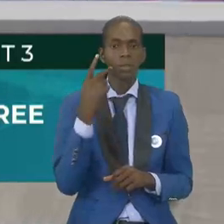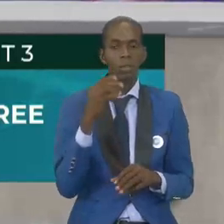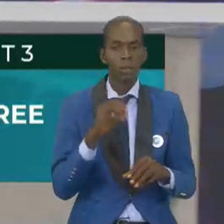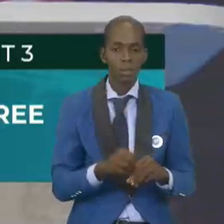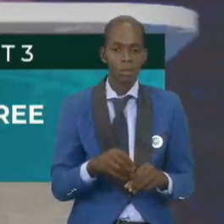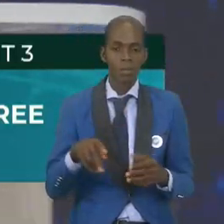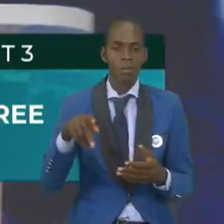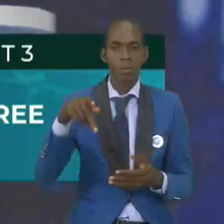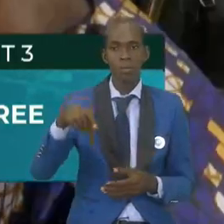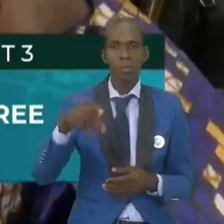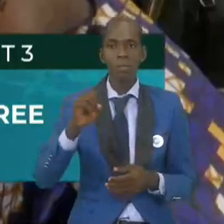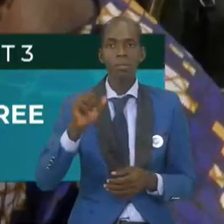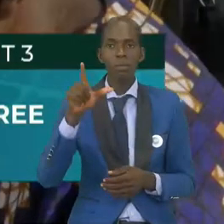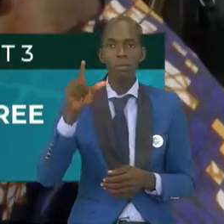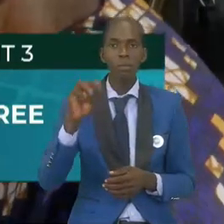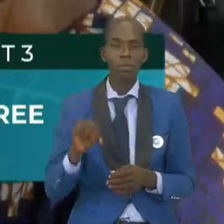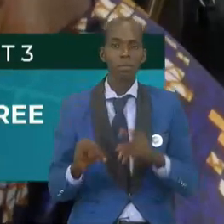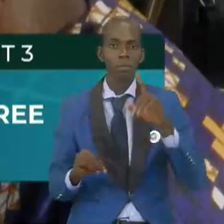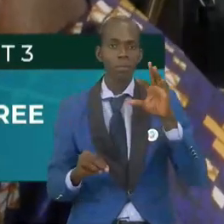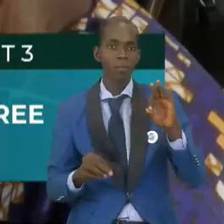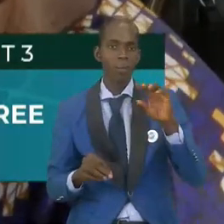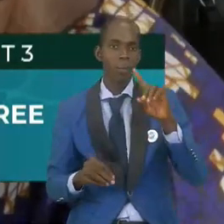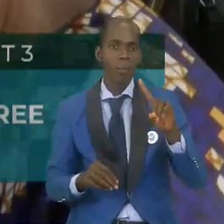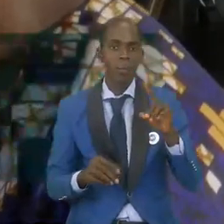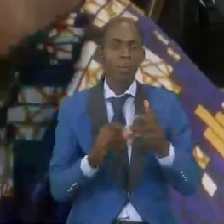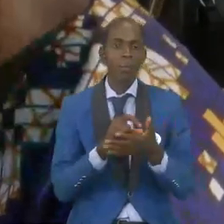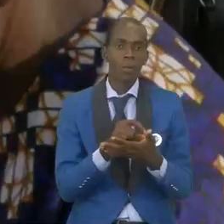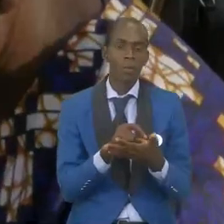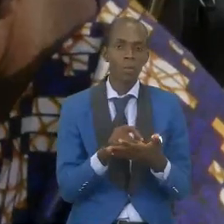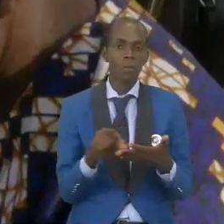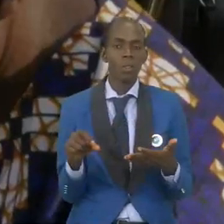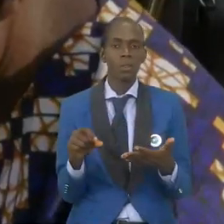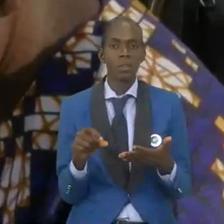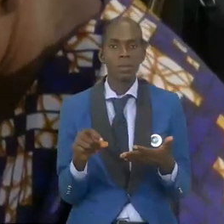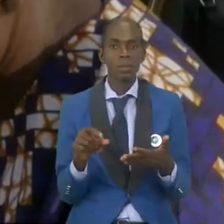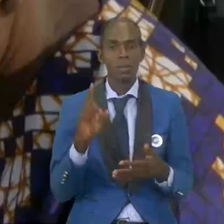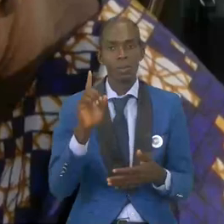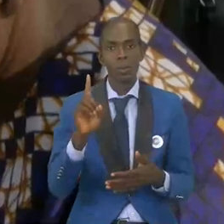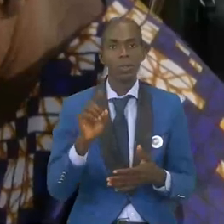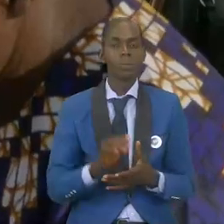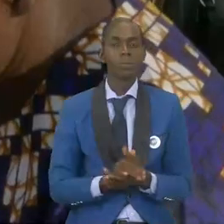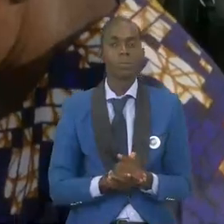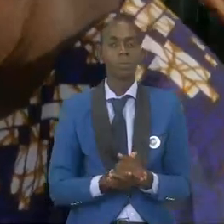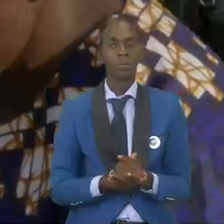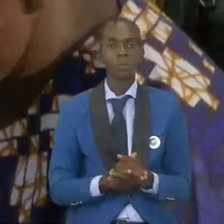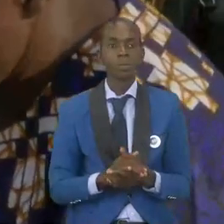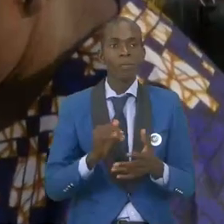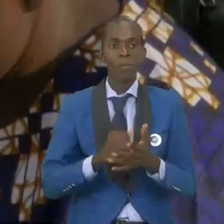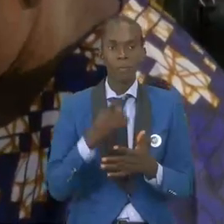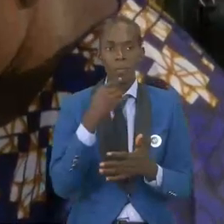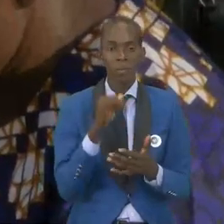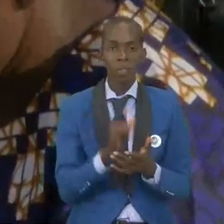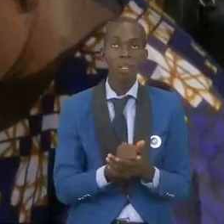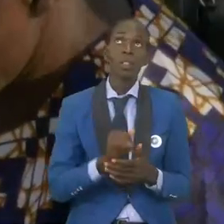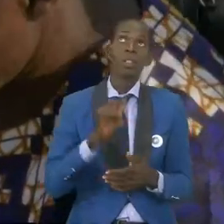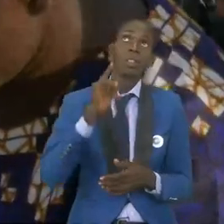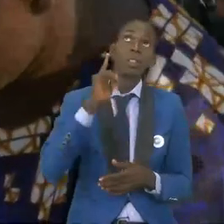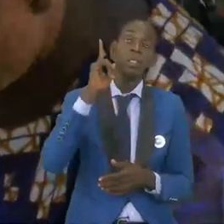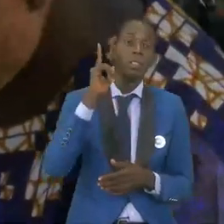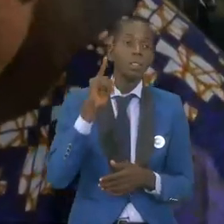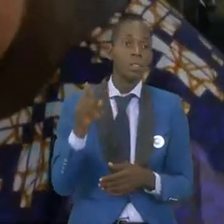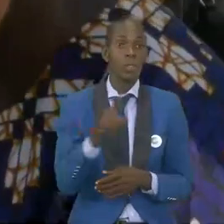toi. Si tu viens à Dieu et tu demeures avec lui. Psaume 91, verset 1. Psaume 91, voyons le